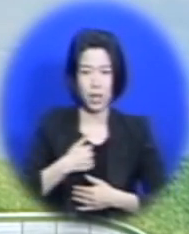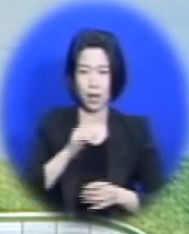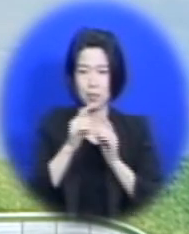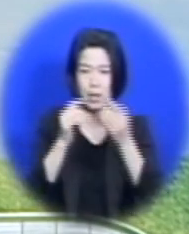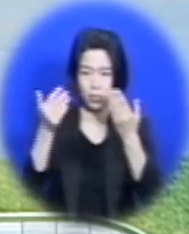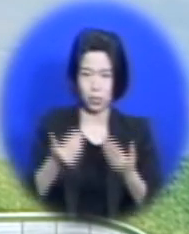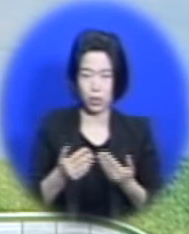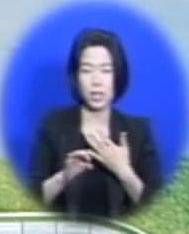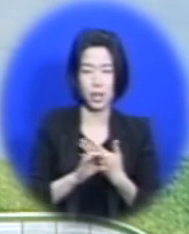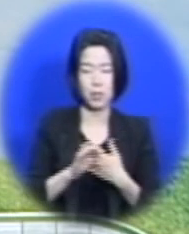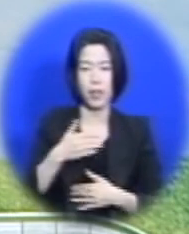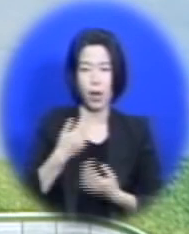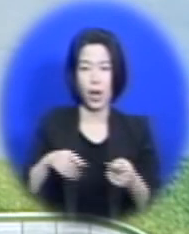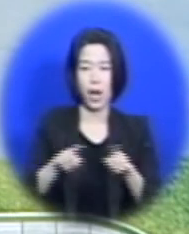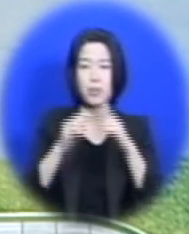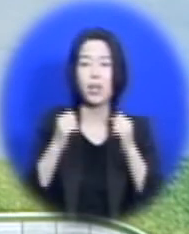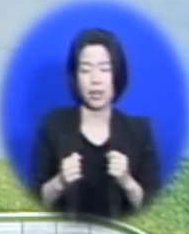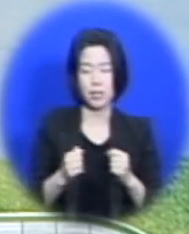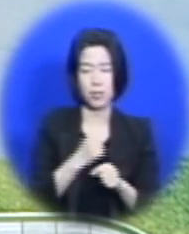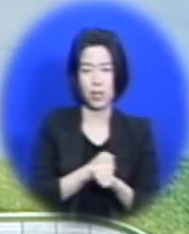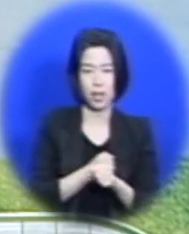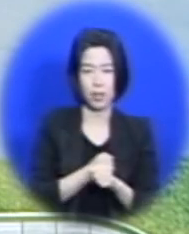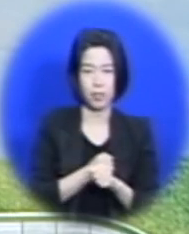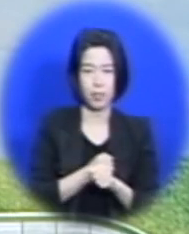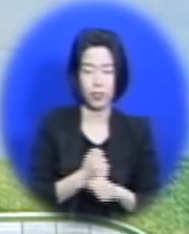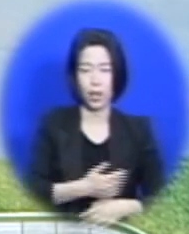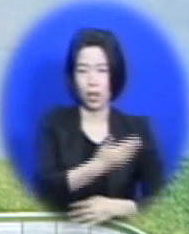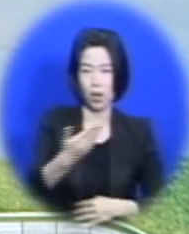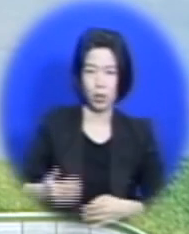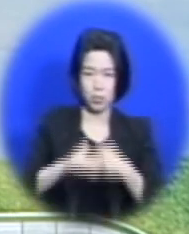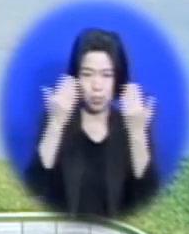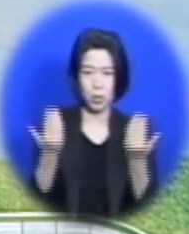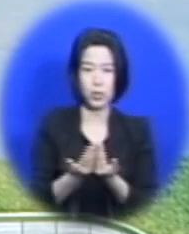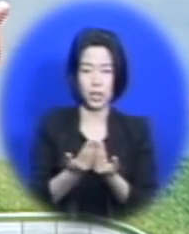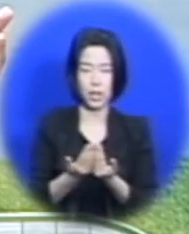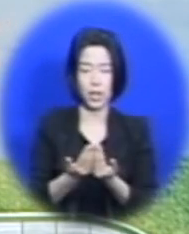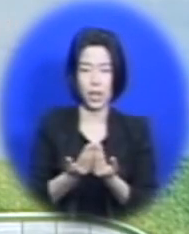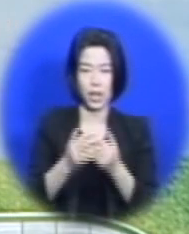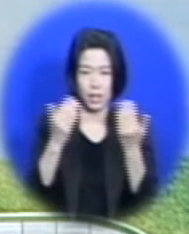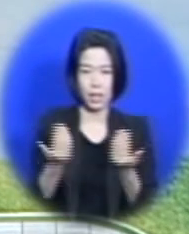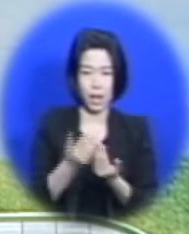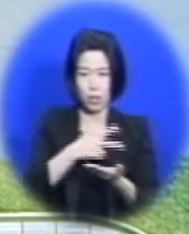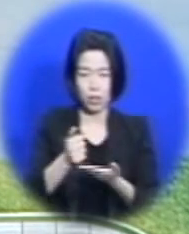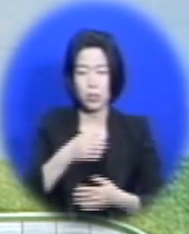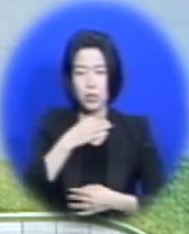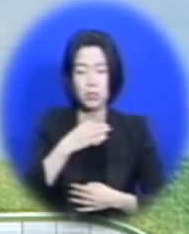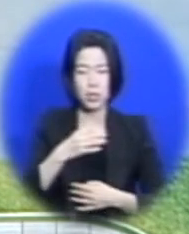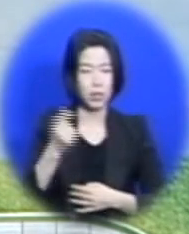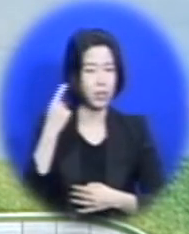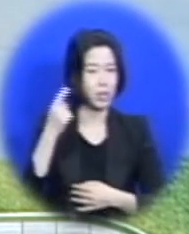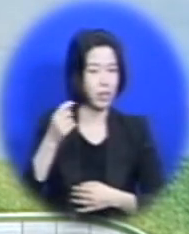계시다면 그러면 나와 같이 계신 거죠. 여러분 모두에게 다 주님의 음성이 들리는